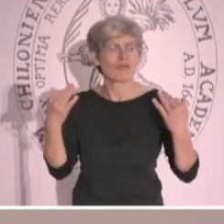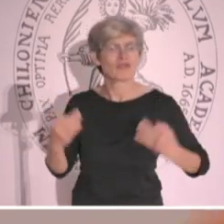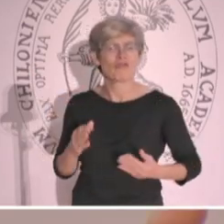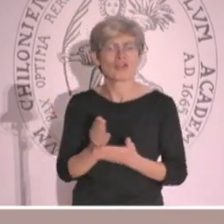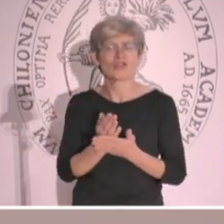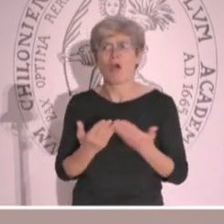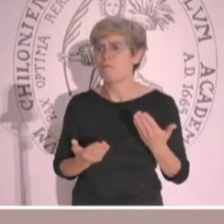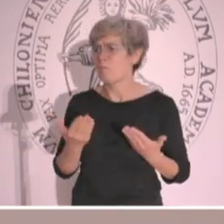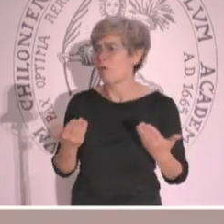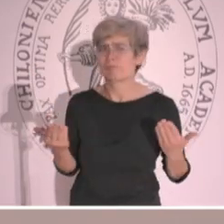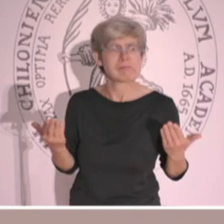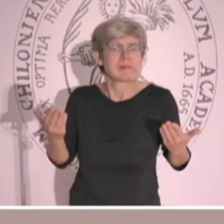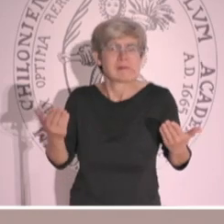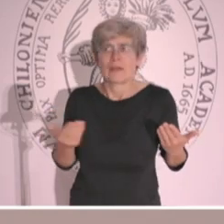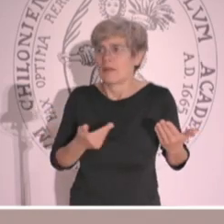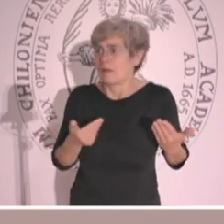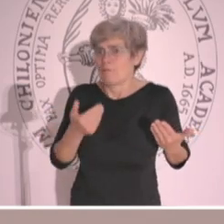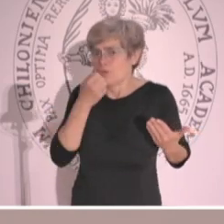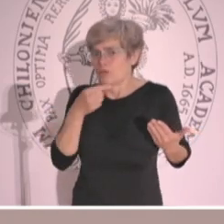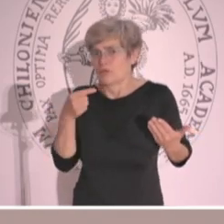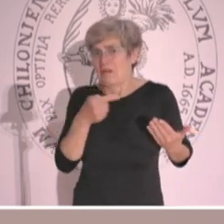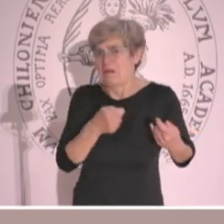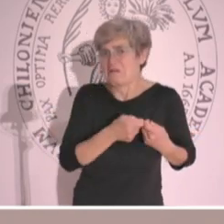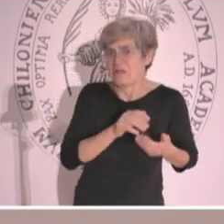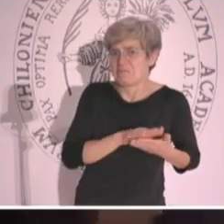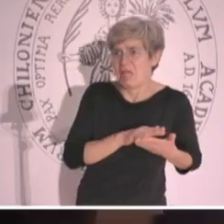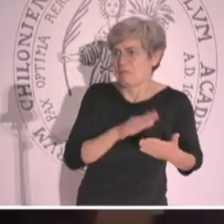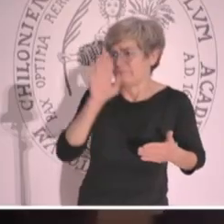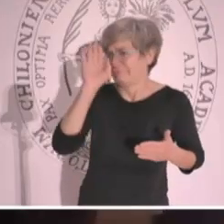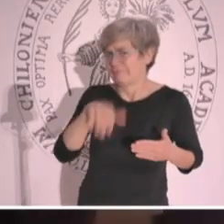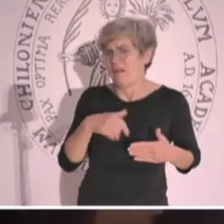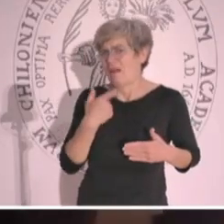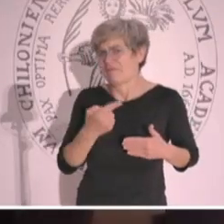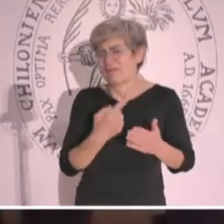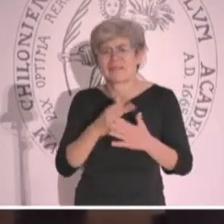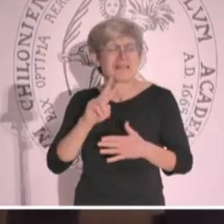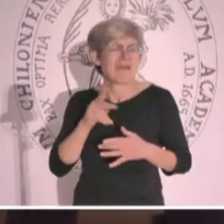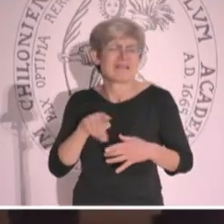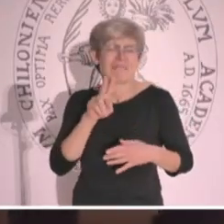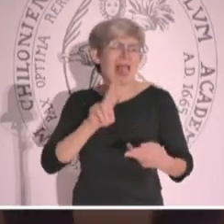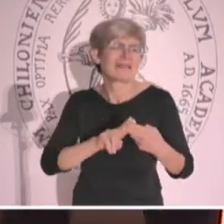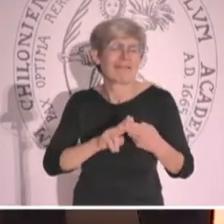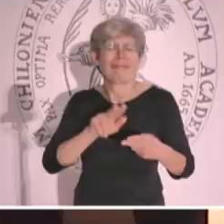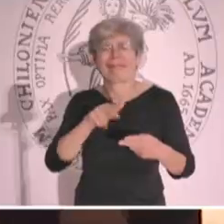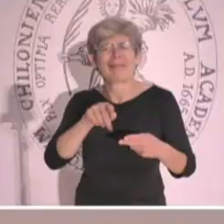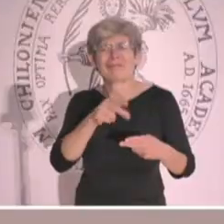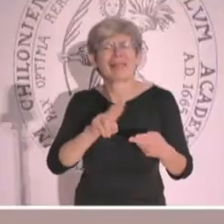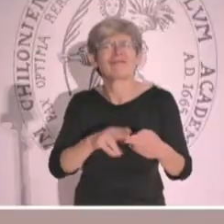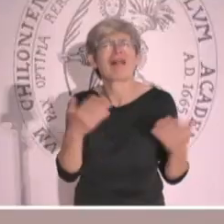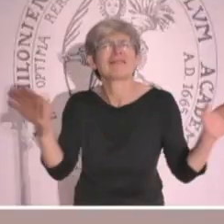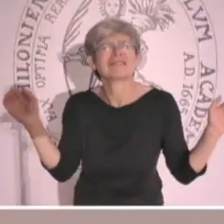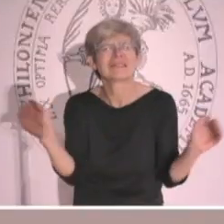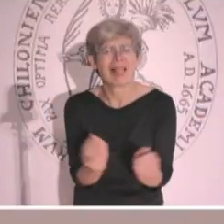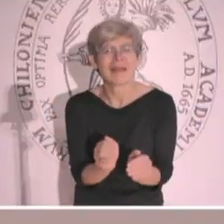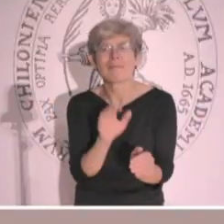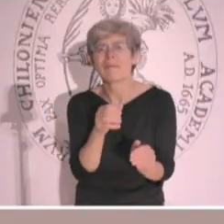ob man mit jemandem so in Kontakt bleiben will, weil man weiß, man trifft sich immer noch ein zweites oder drittes Mal in Kiel. Man kann sich aber auch aus dem